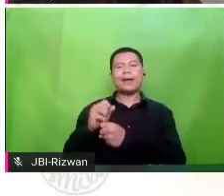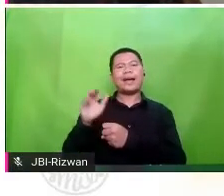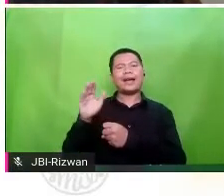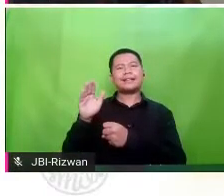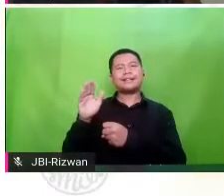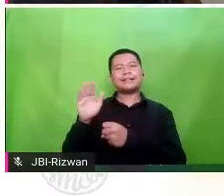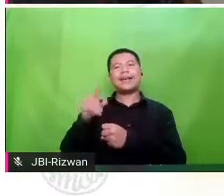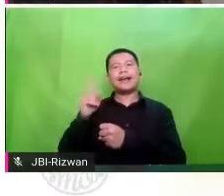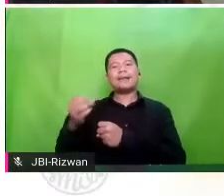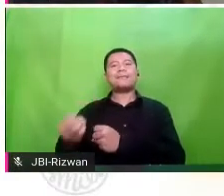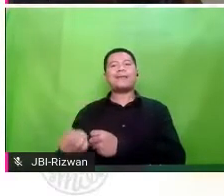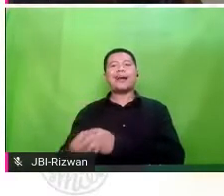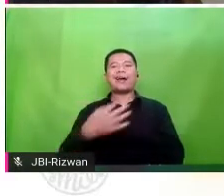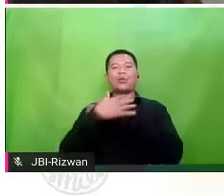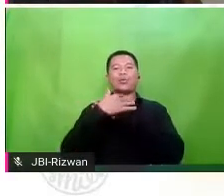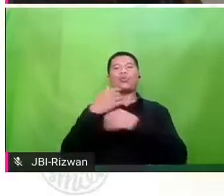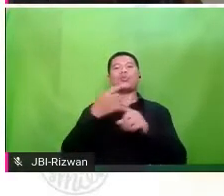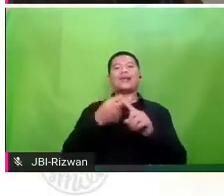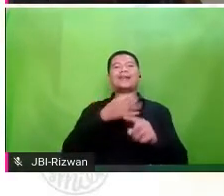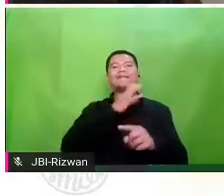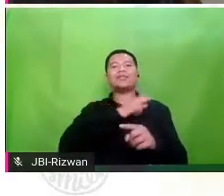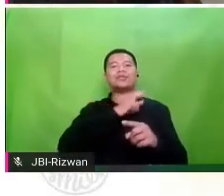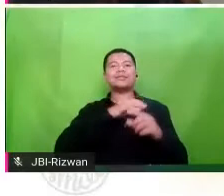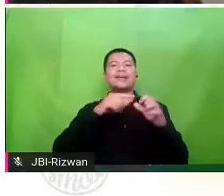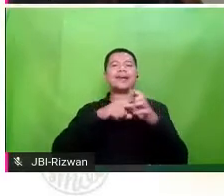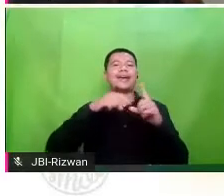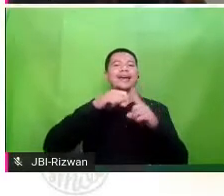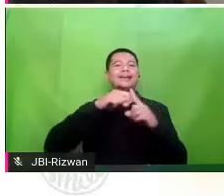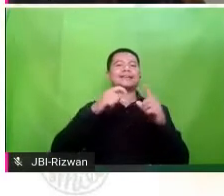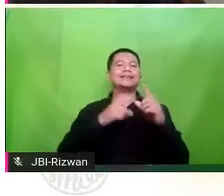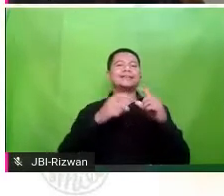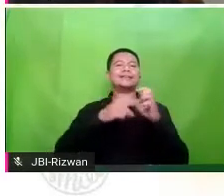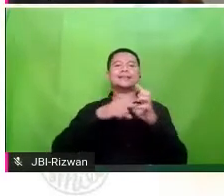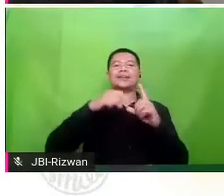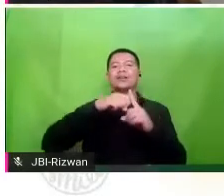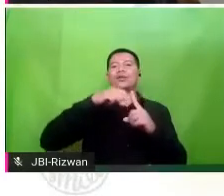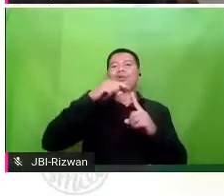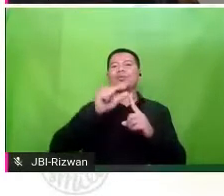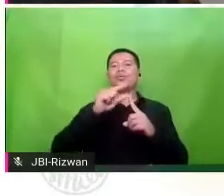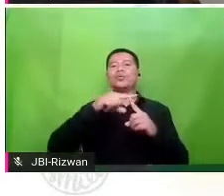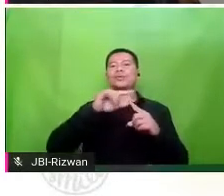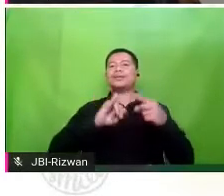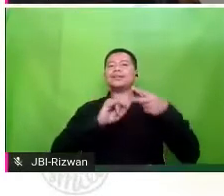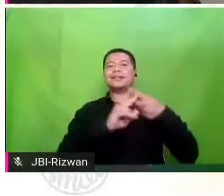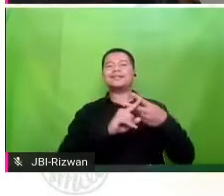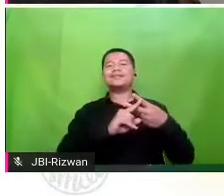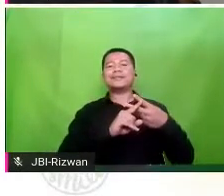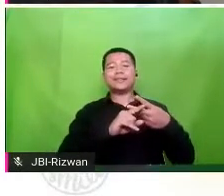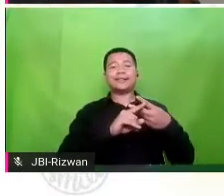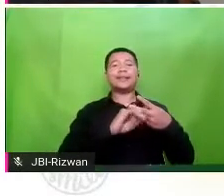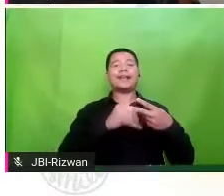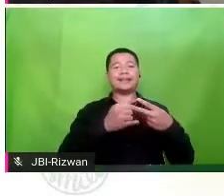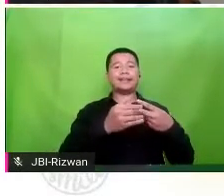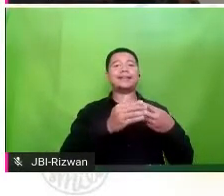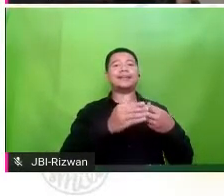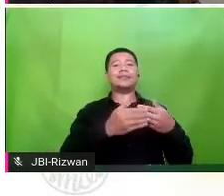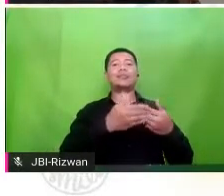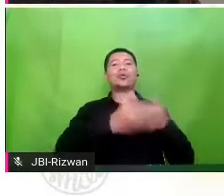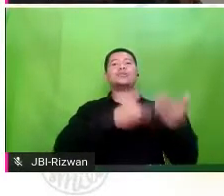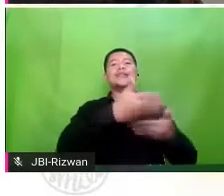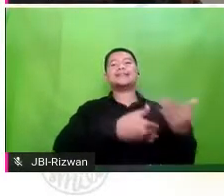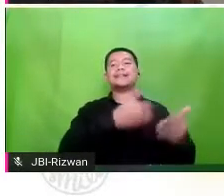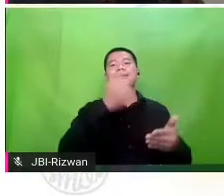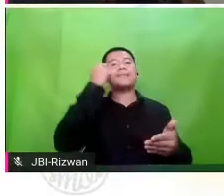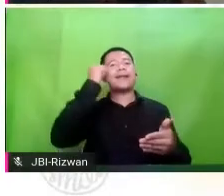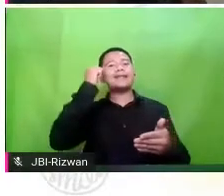dipengaruhi oleh fungsi eksekutif tadi, agar kemudian proses belajar itu menjadi